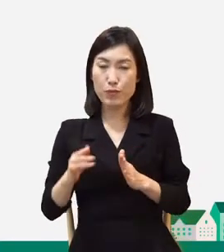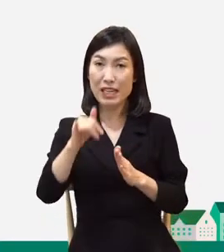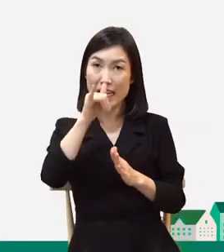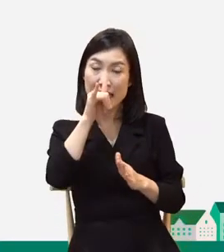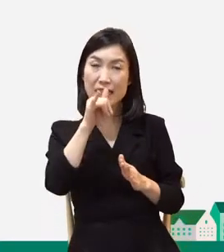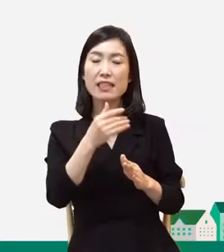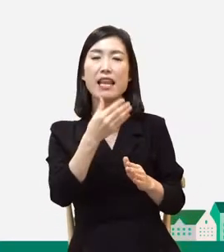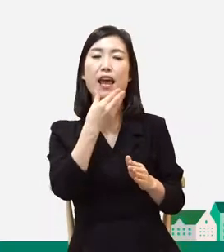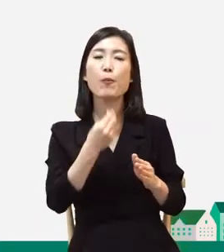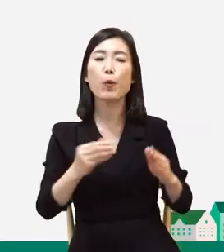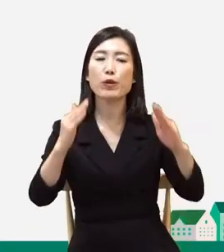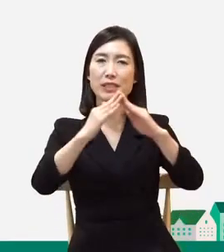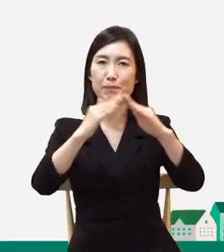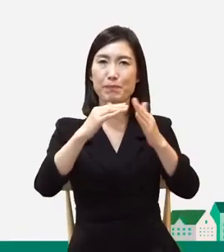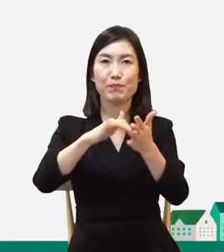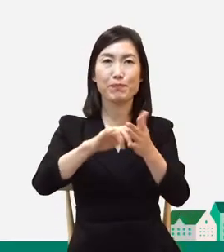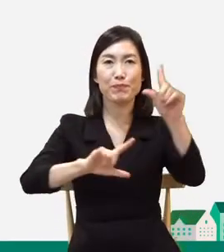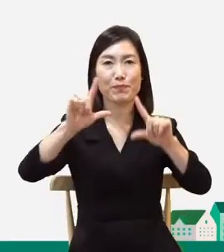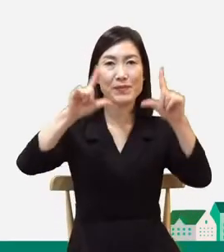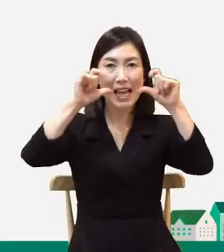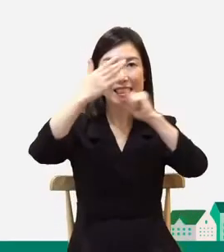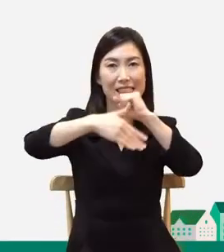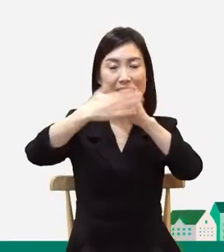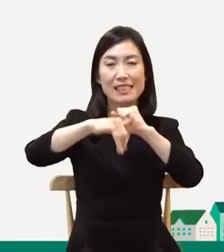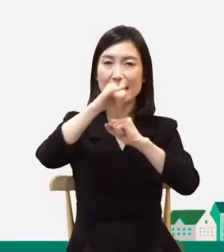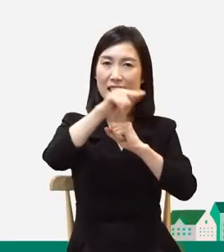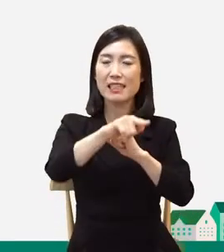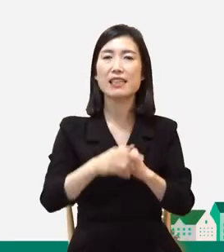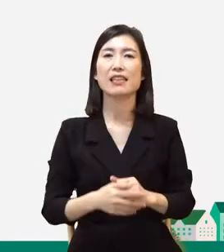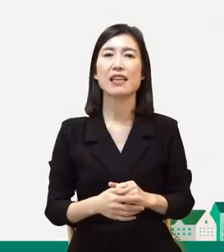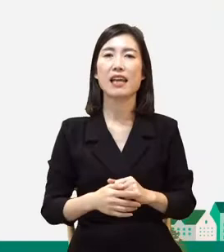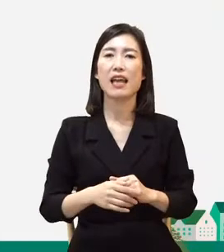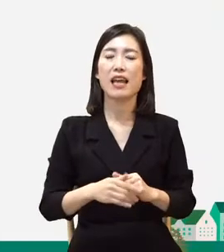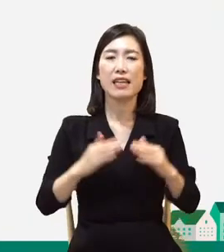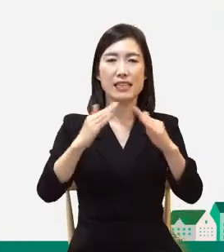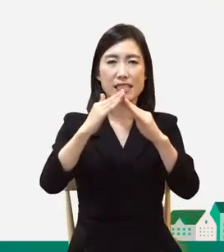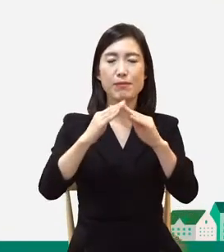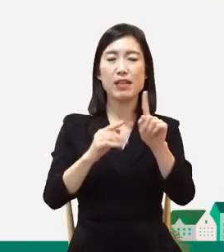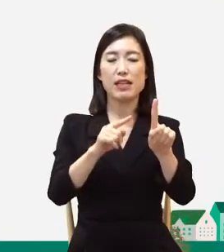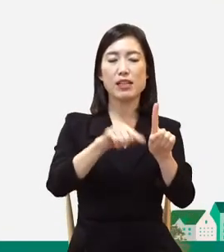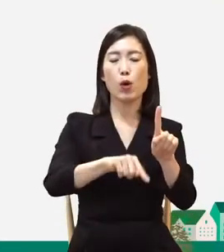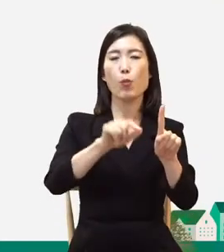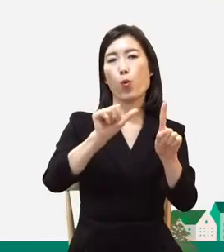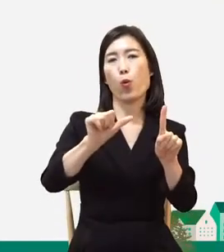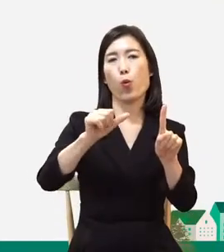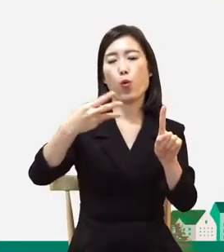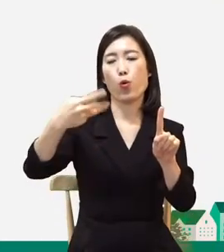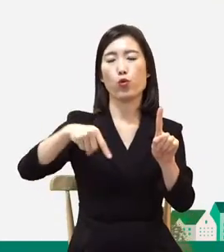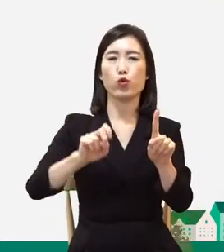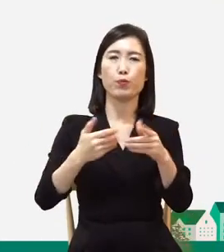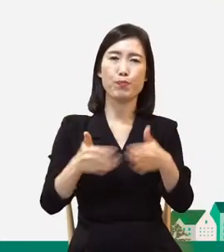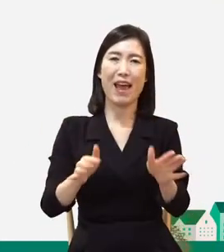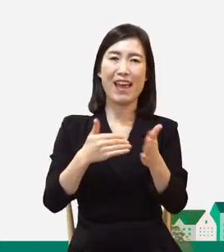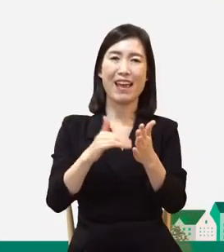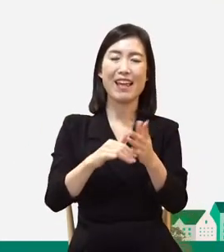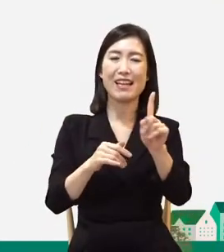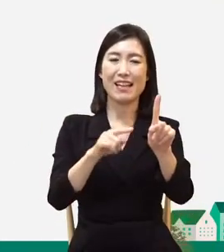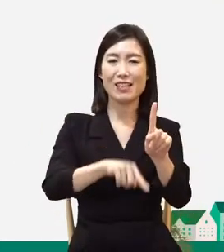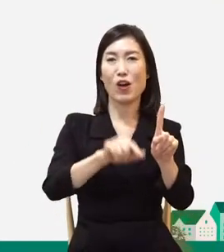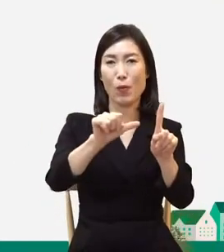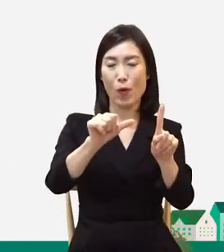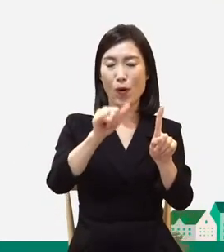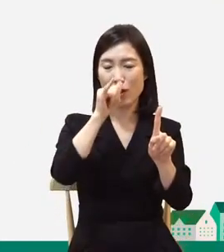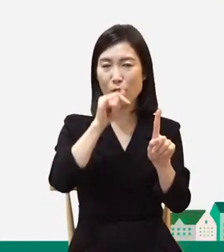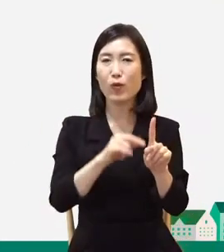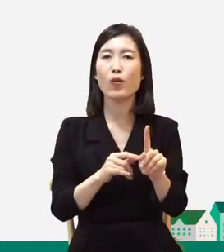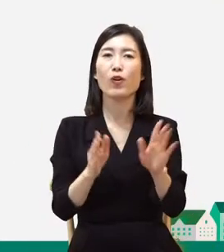주택입니다. 이 지원 주택은 지금 현재 1.5룸이 이제 7호로 7분이 이제 입주해 계시고 저희가